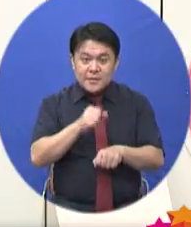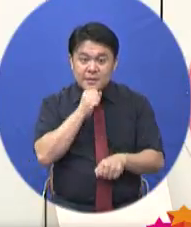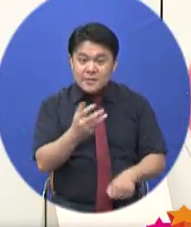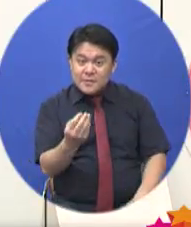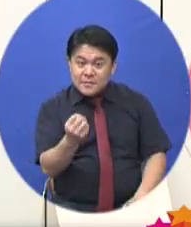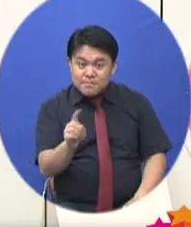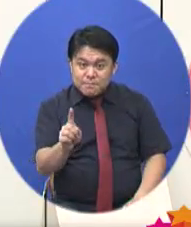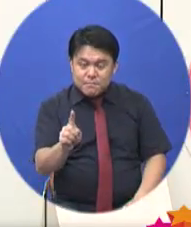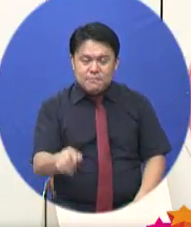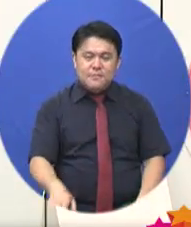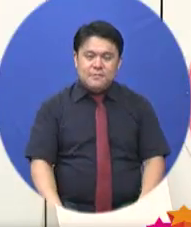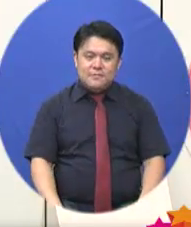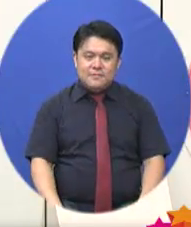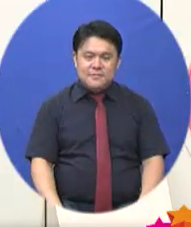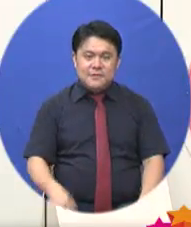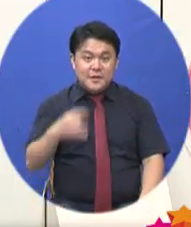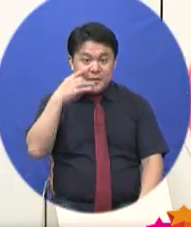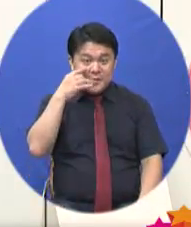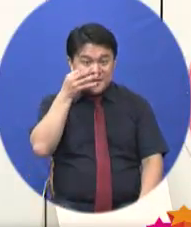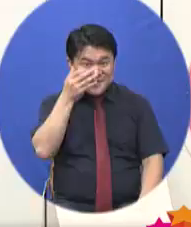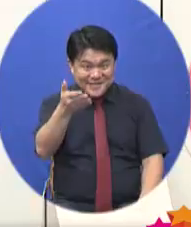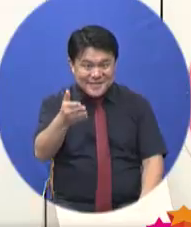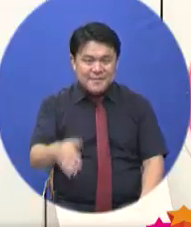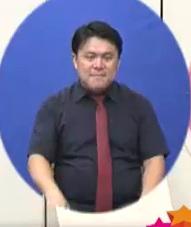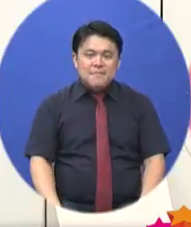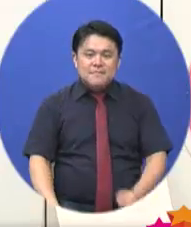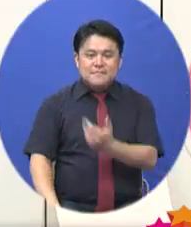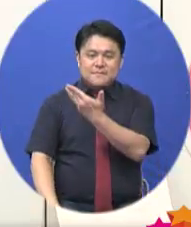점수는 과연 몇 점 나왔을까요? 점수입니다.